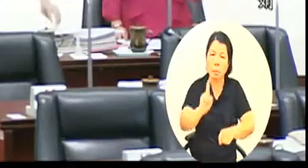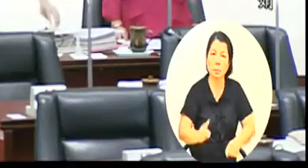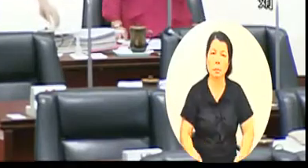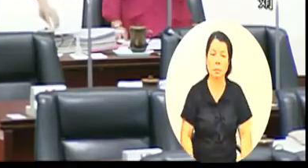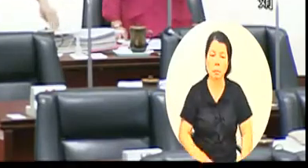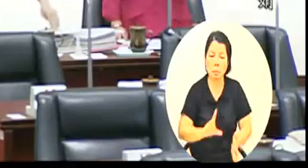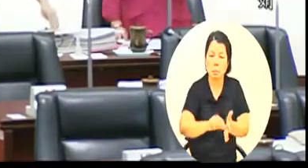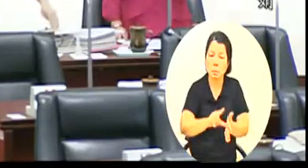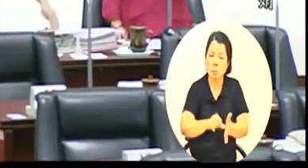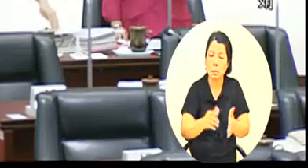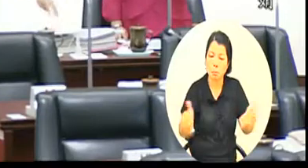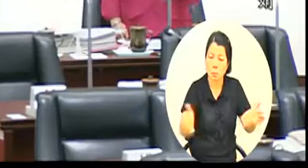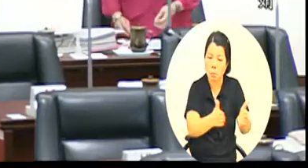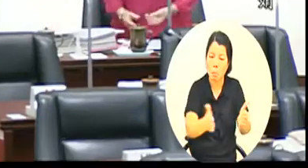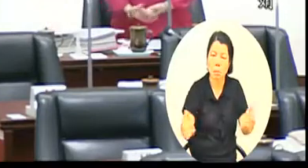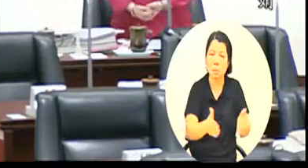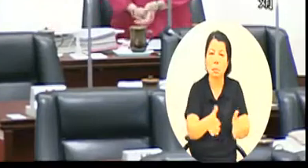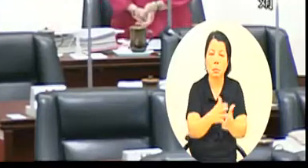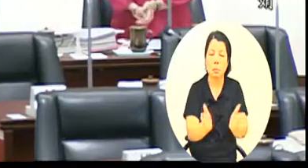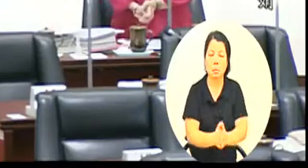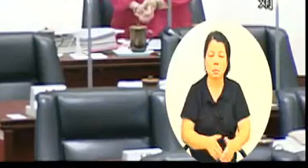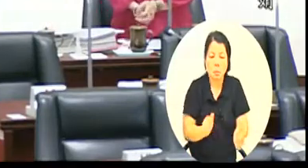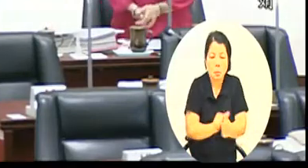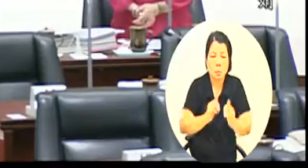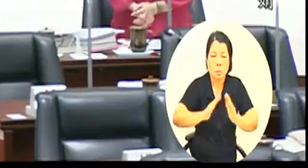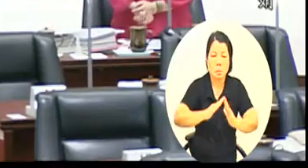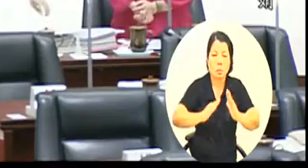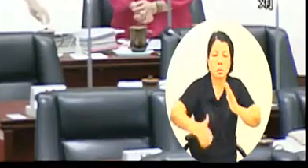程表？那副市长还是局长要说明一下吗？